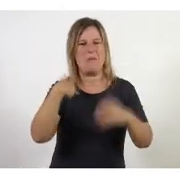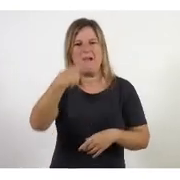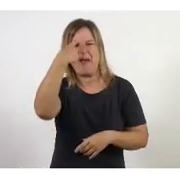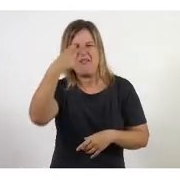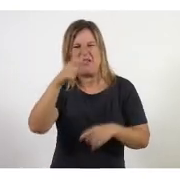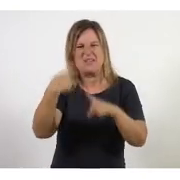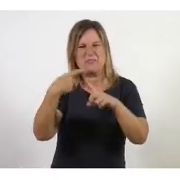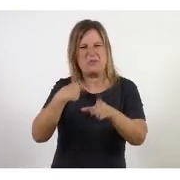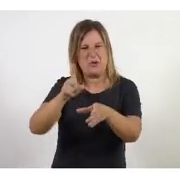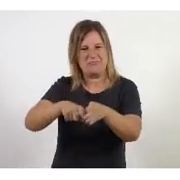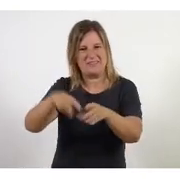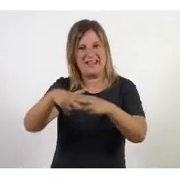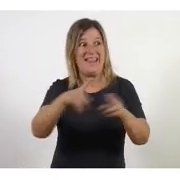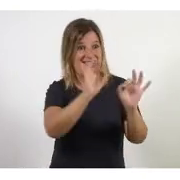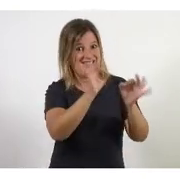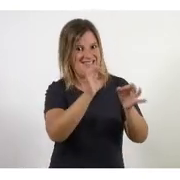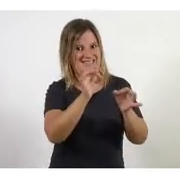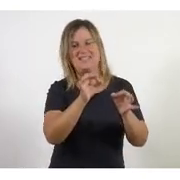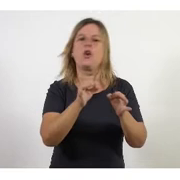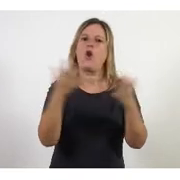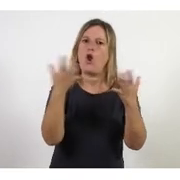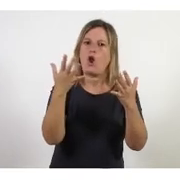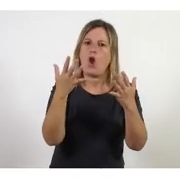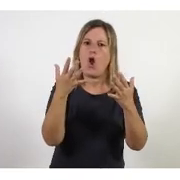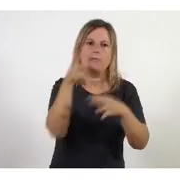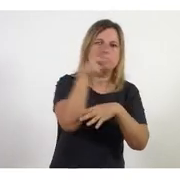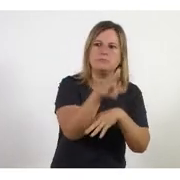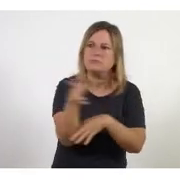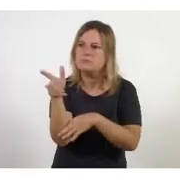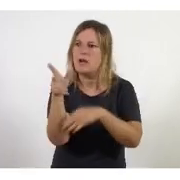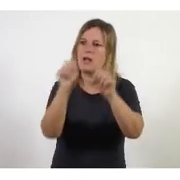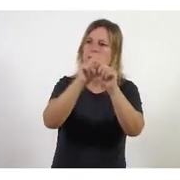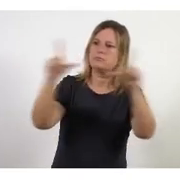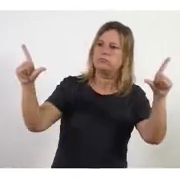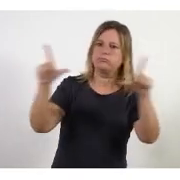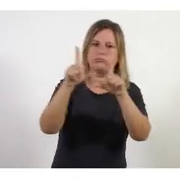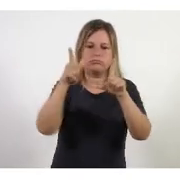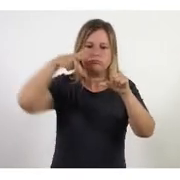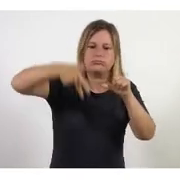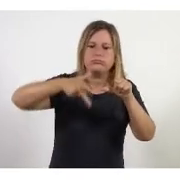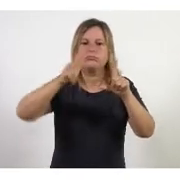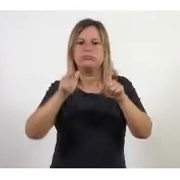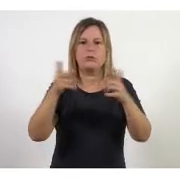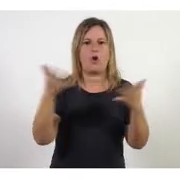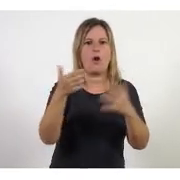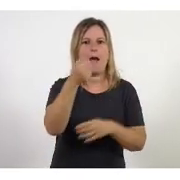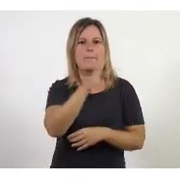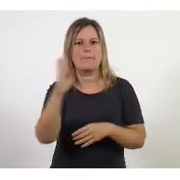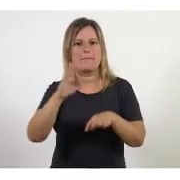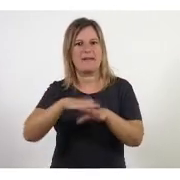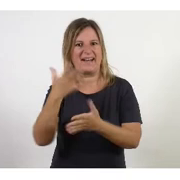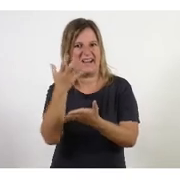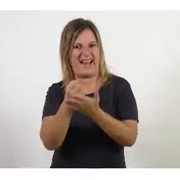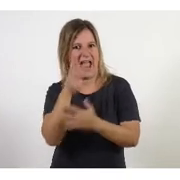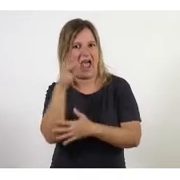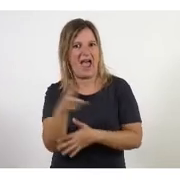la llum... Sí, exacte. Doncs com col·locar-nos respecte a la llum, els enquadraments, les aplicacions per gravar. Avui el